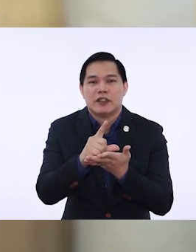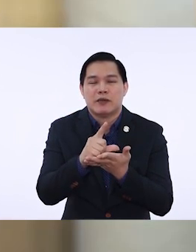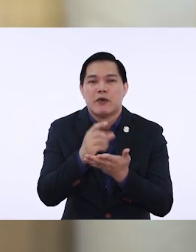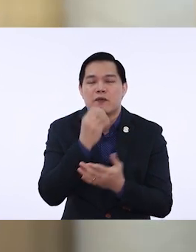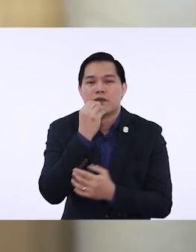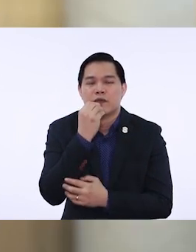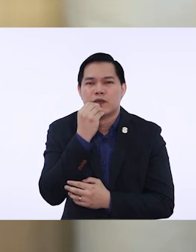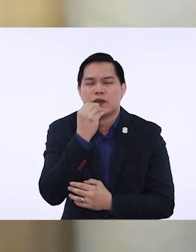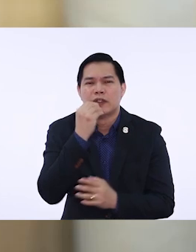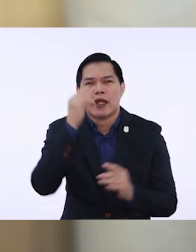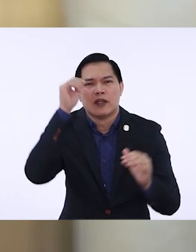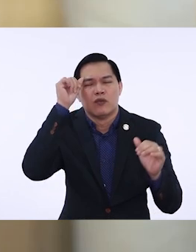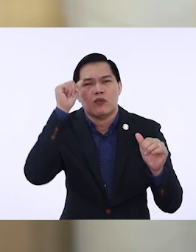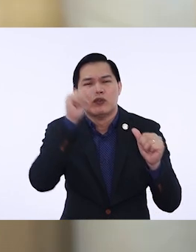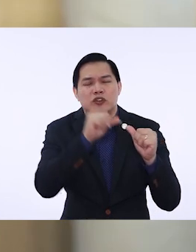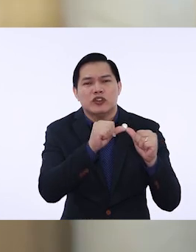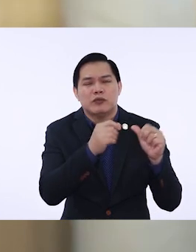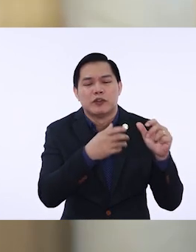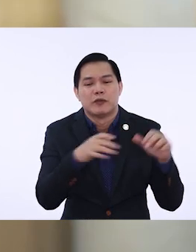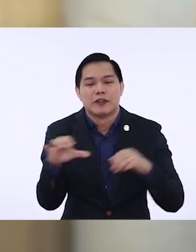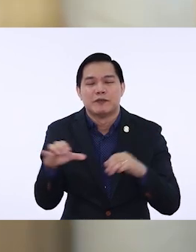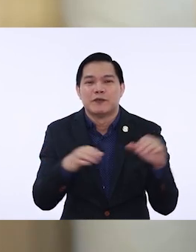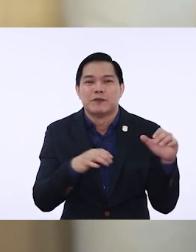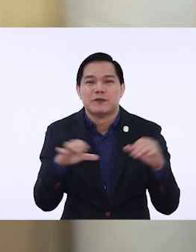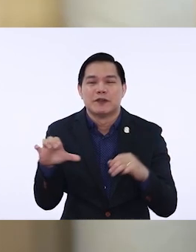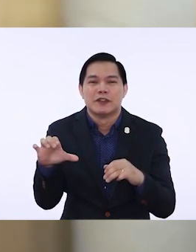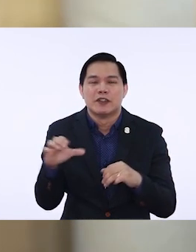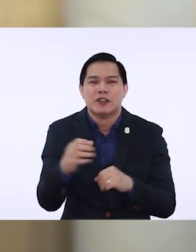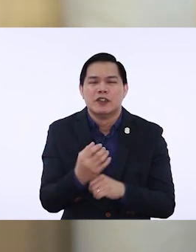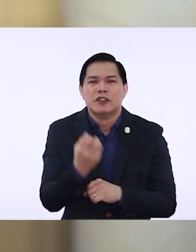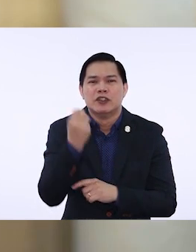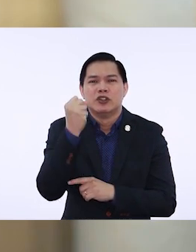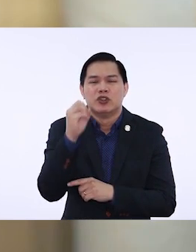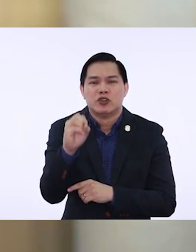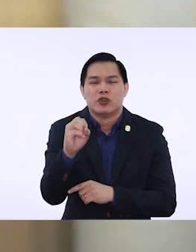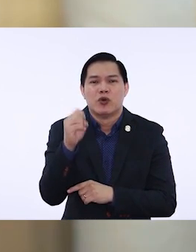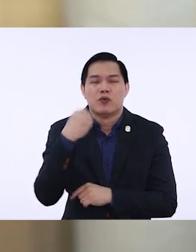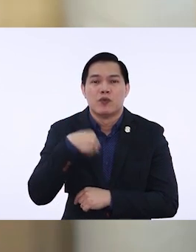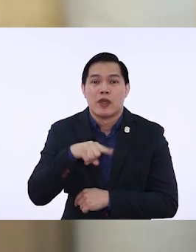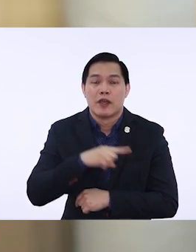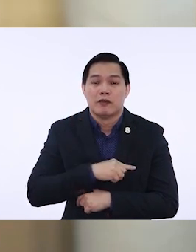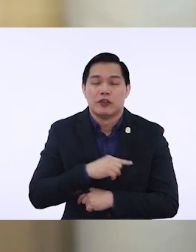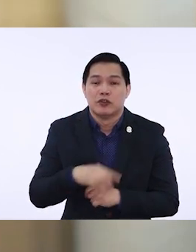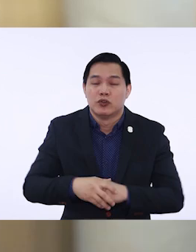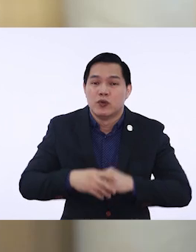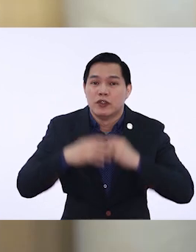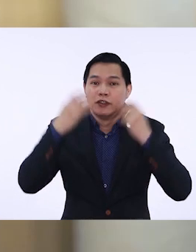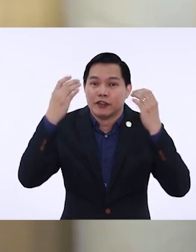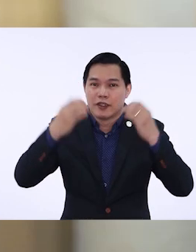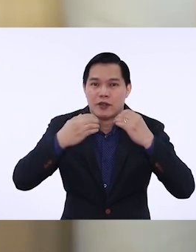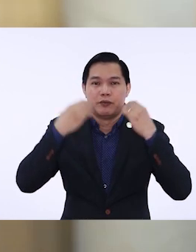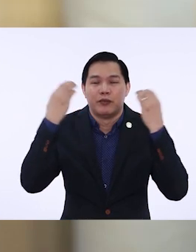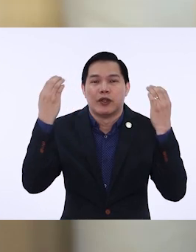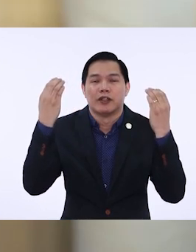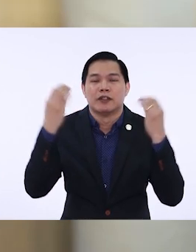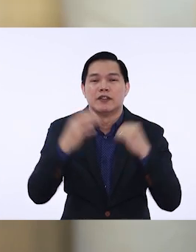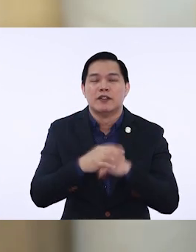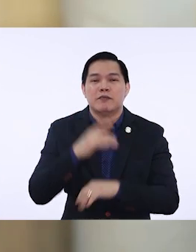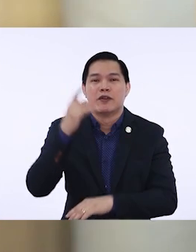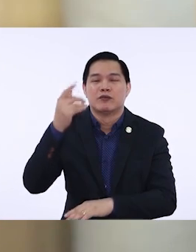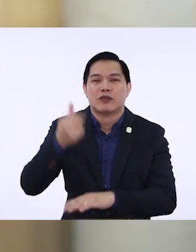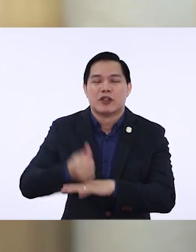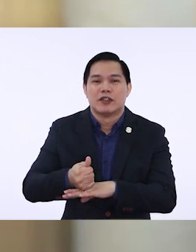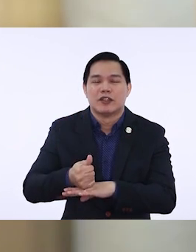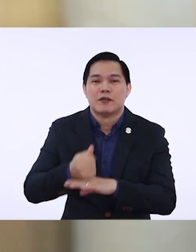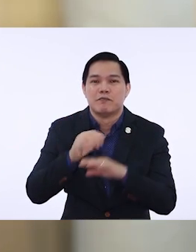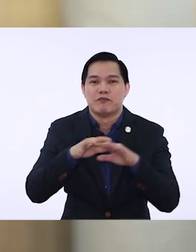pagkain. Ang layunin po ng aktibidad po na ito ay para gunitain po namin ang